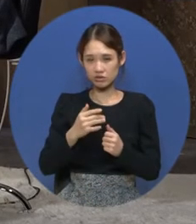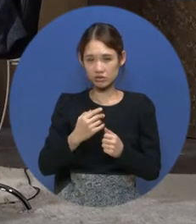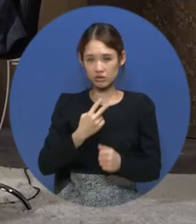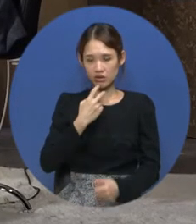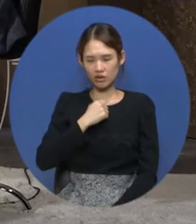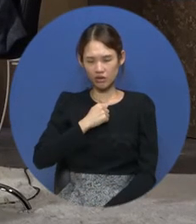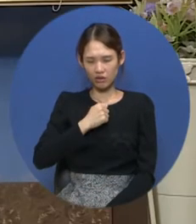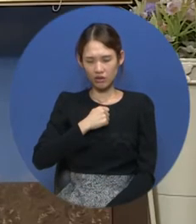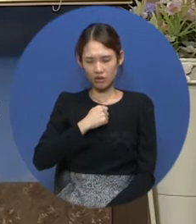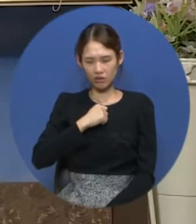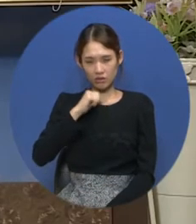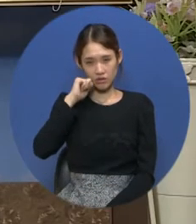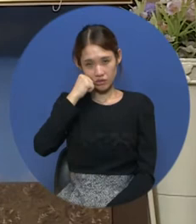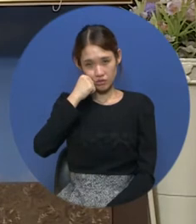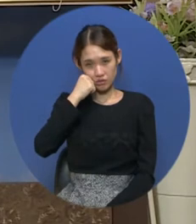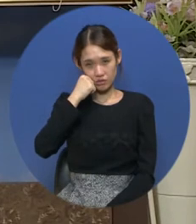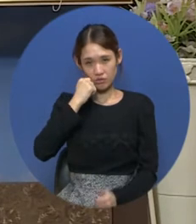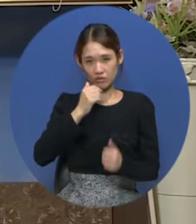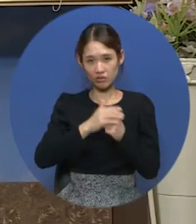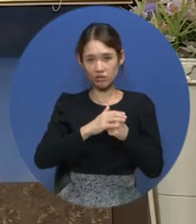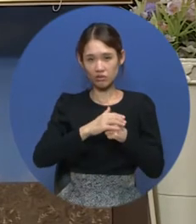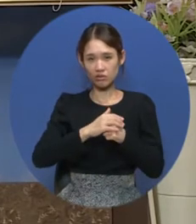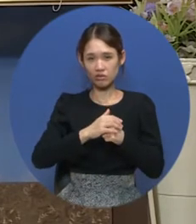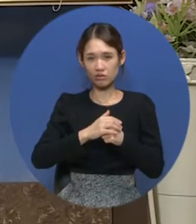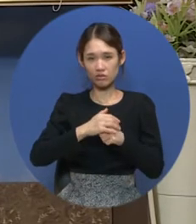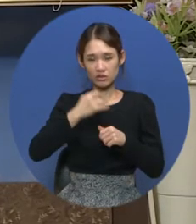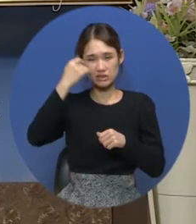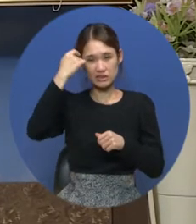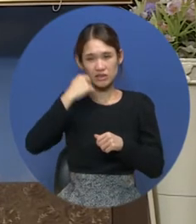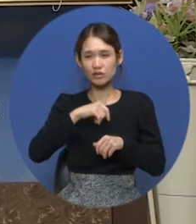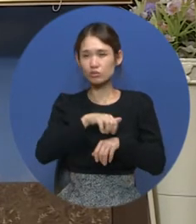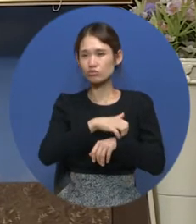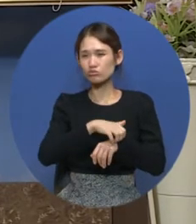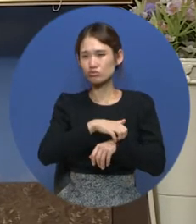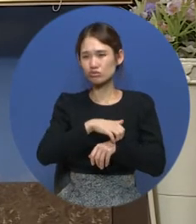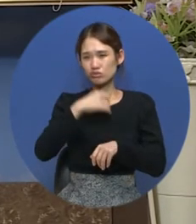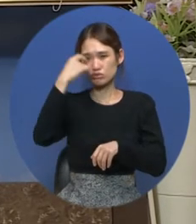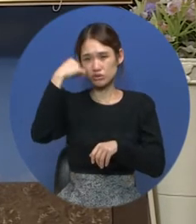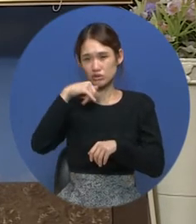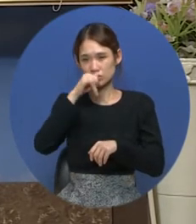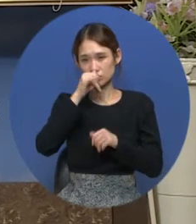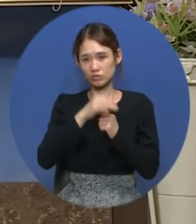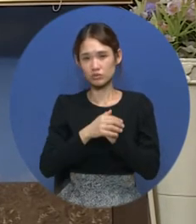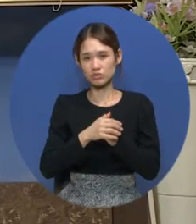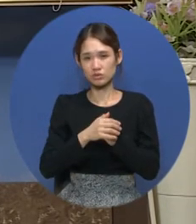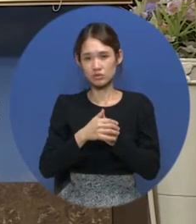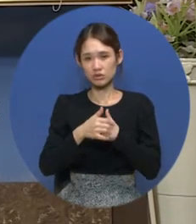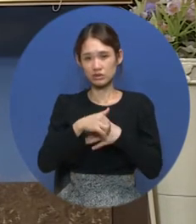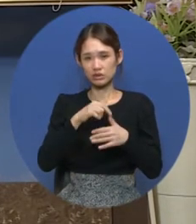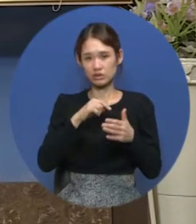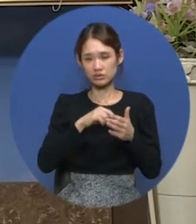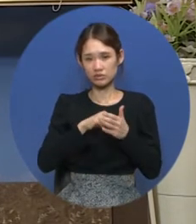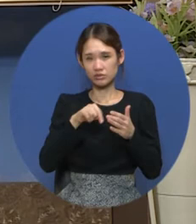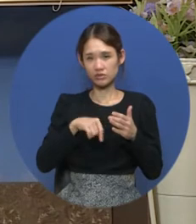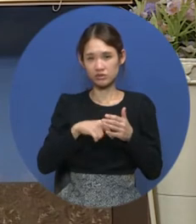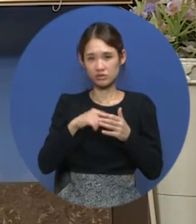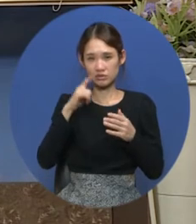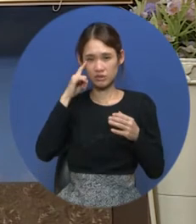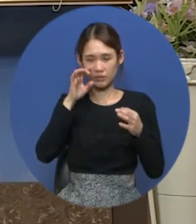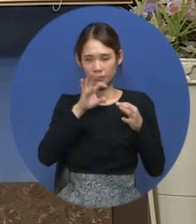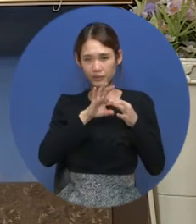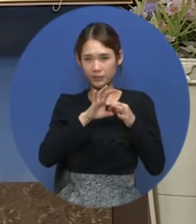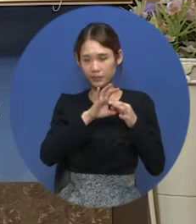어렵다 보니까 그런 데서 오는 또 불편함이 라든지 좀 그런것 때문에 도 그런 심리적인 것에 같이 좋은게 가